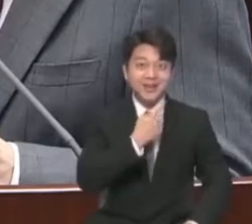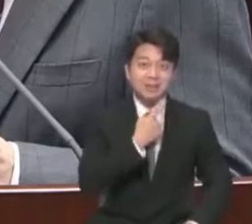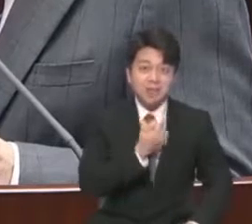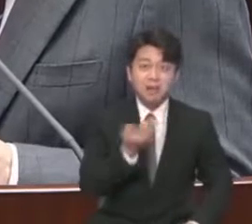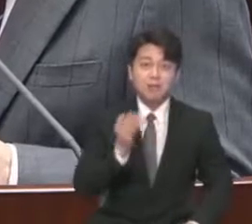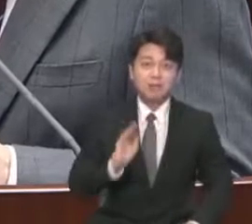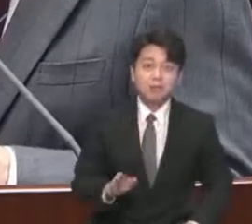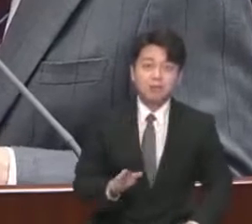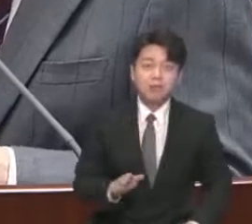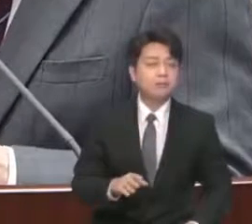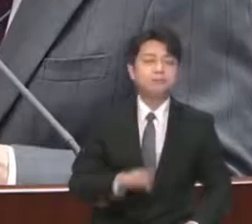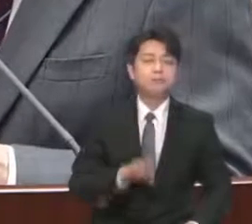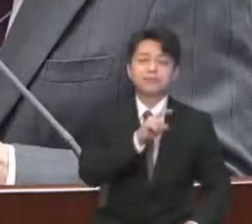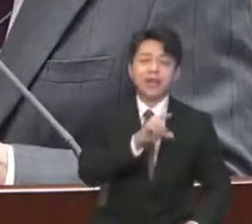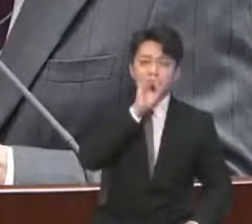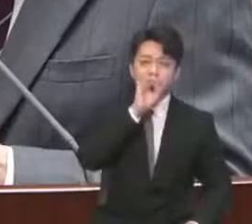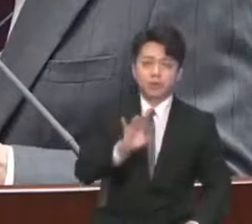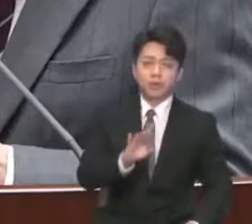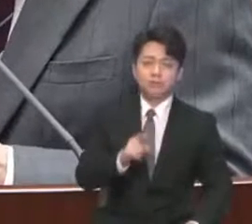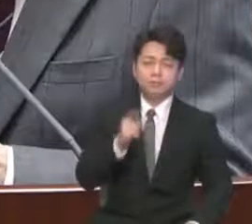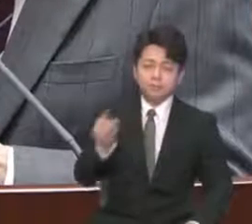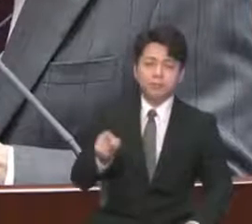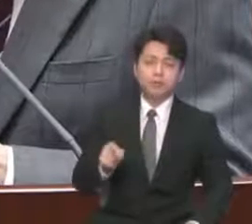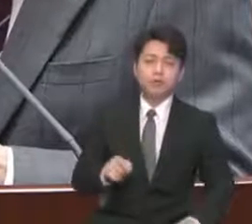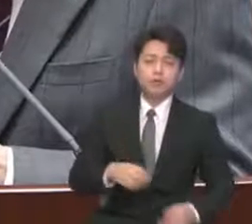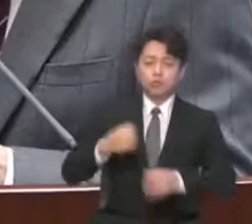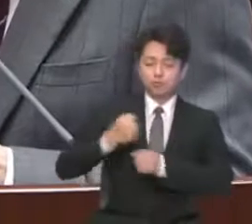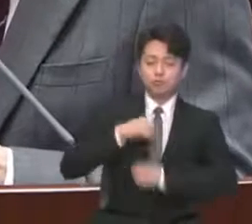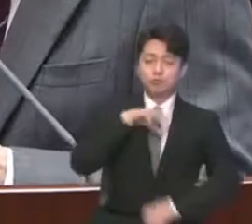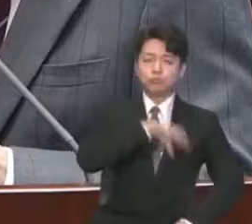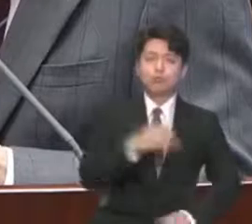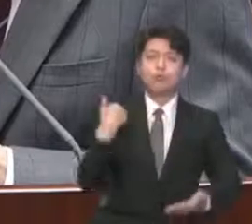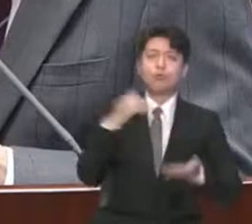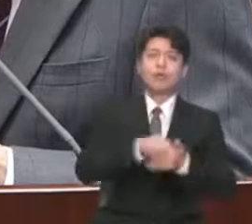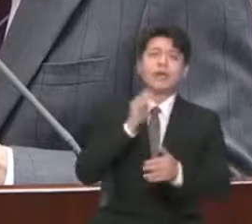서일병이 정상적으로 처리됐다면 이 병사는 불이익을 받은 거죠.